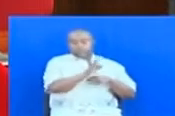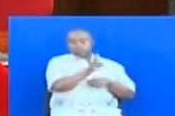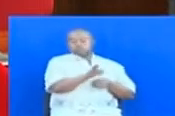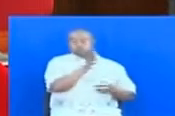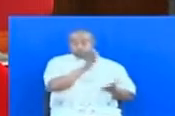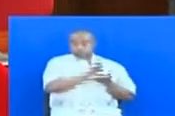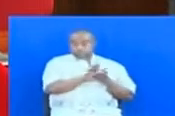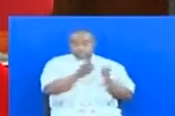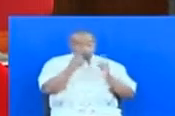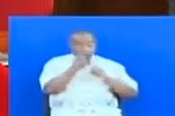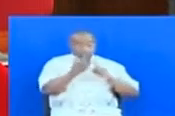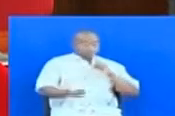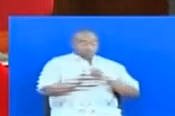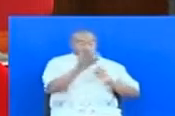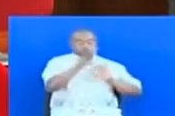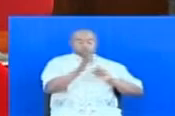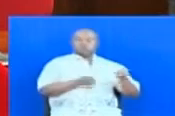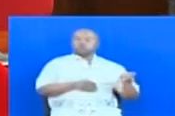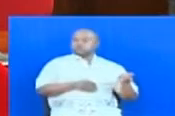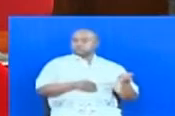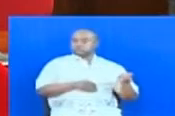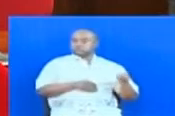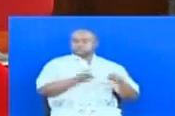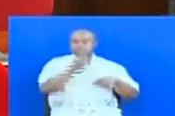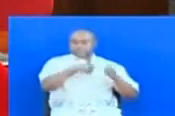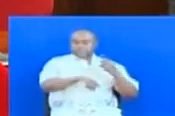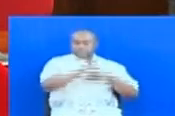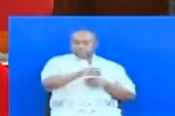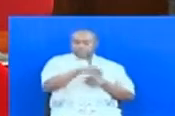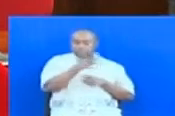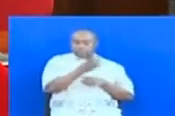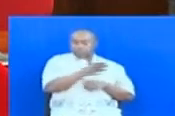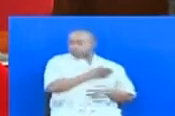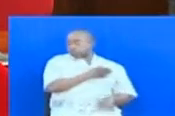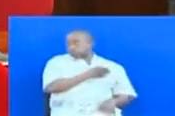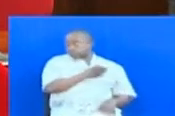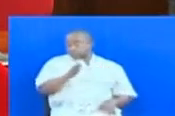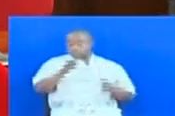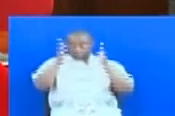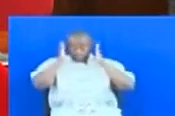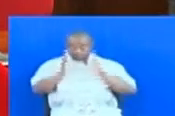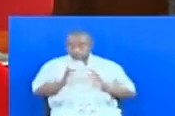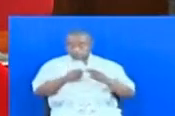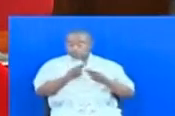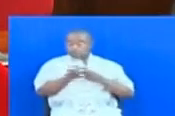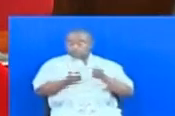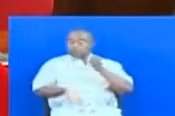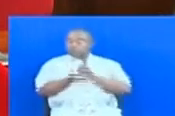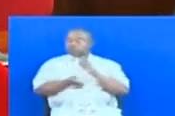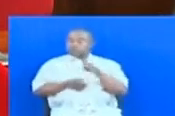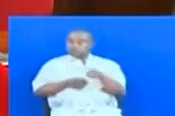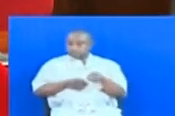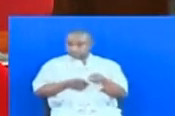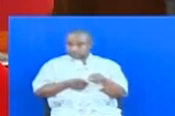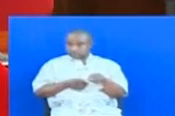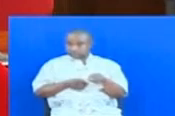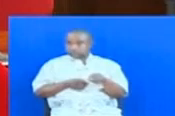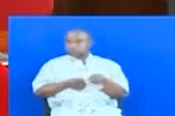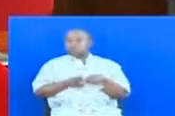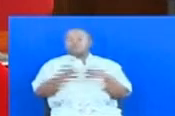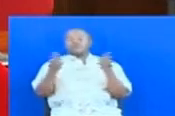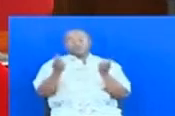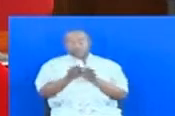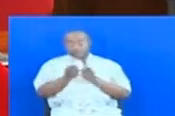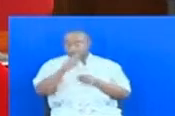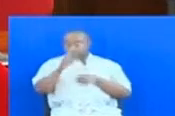ufanisi mkubwa sana katika kipindi cha miaka mine ya Mheshimiwa Rais Dr. John Pombe Magufuli. Pamoja na miradi